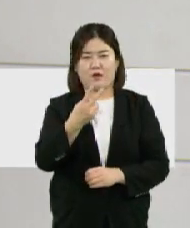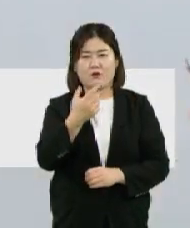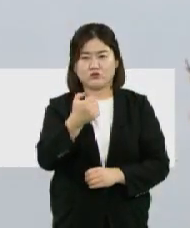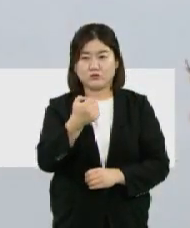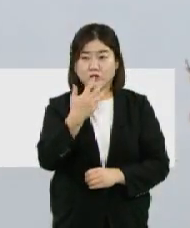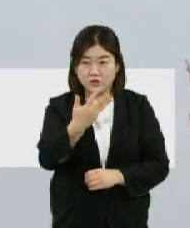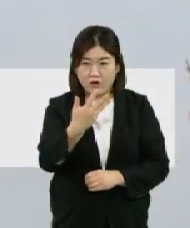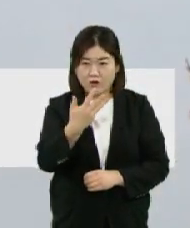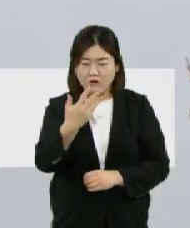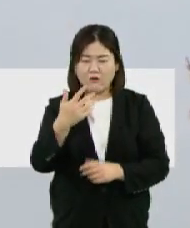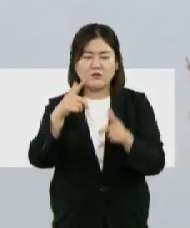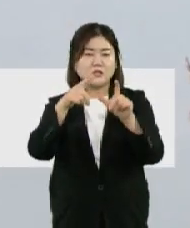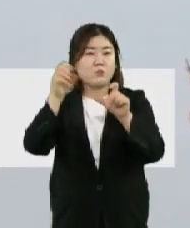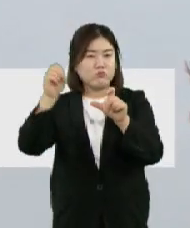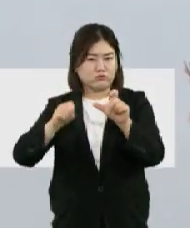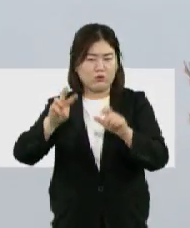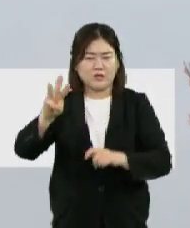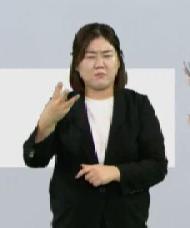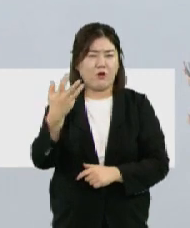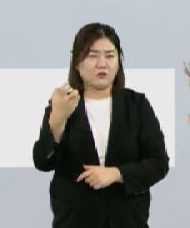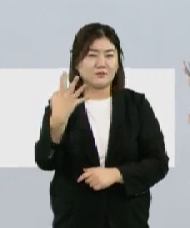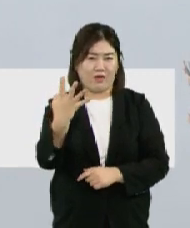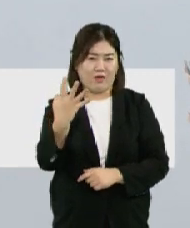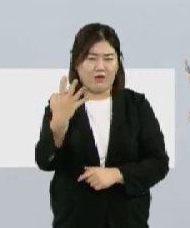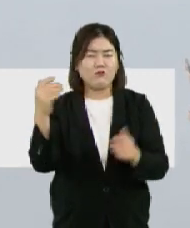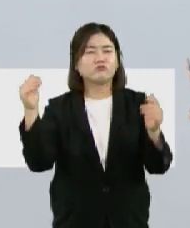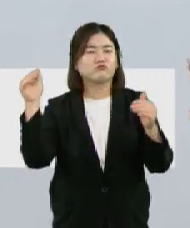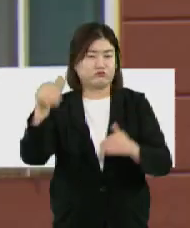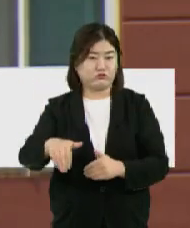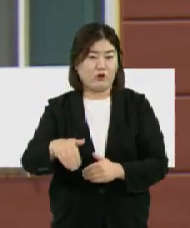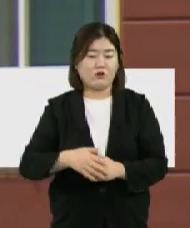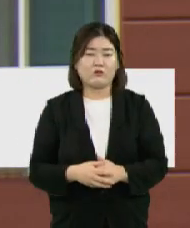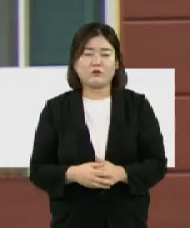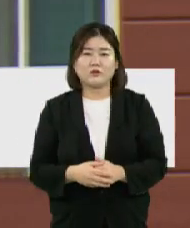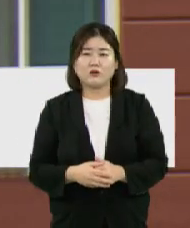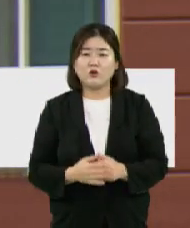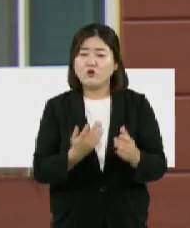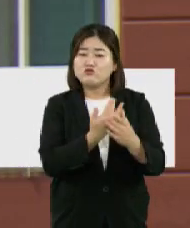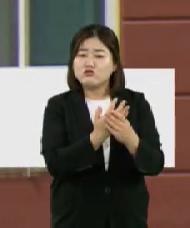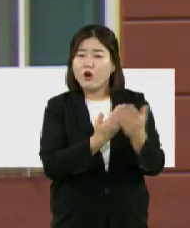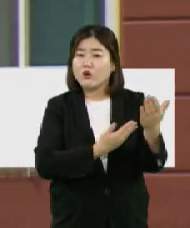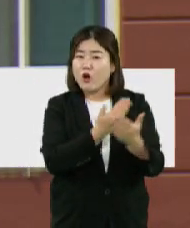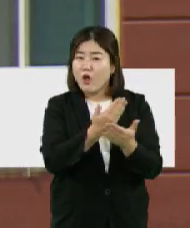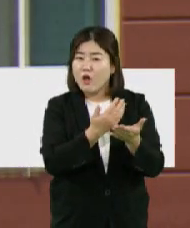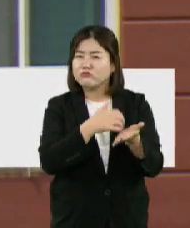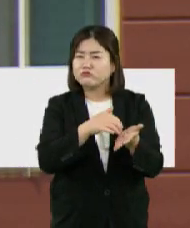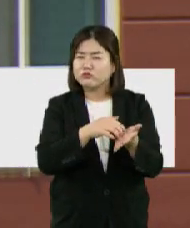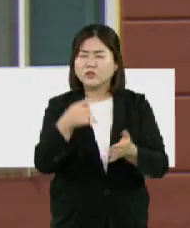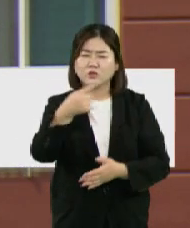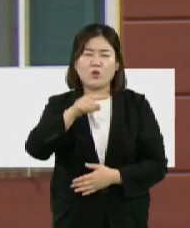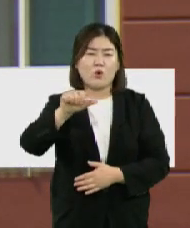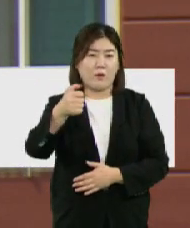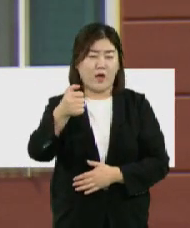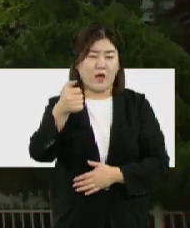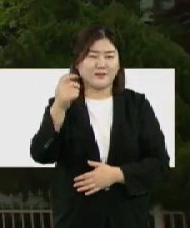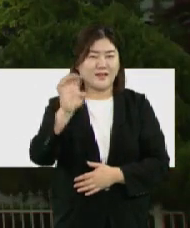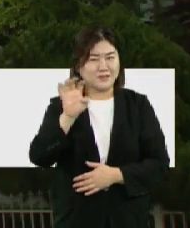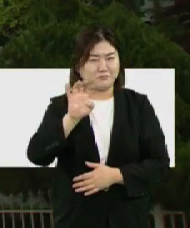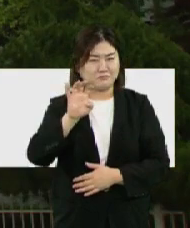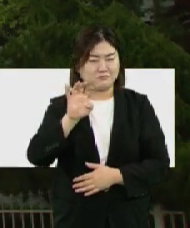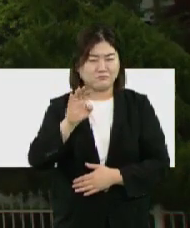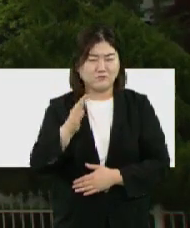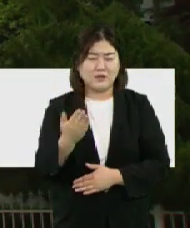8건 15% 인 3백 80대 건 감소했습니다 유성구 거래량도 1500 마음 건으로